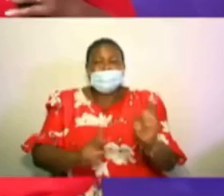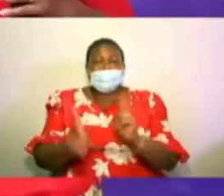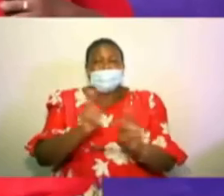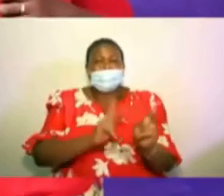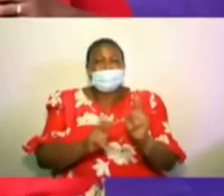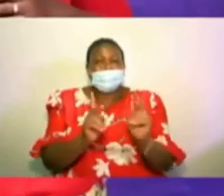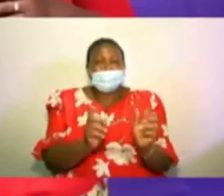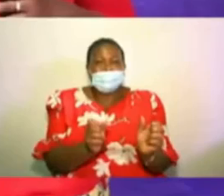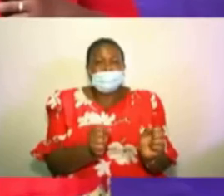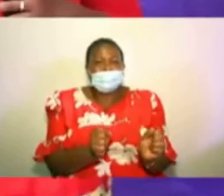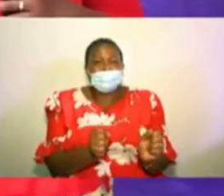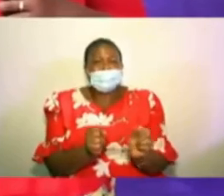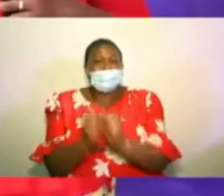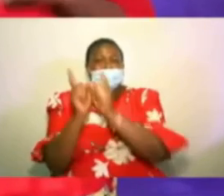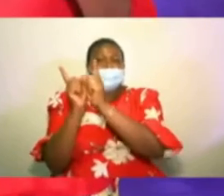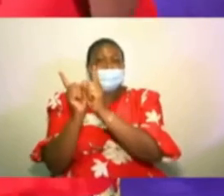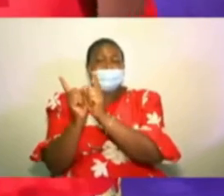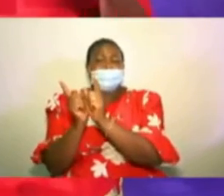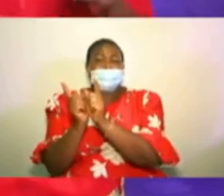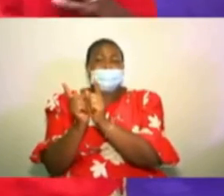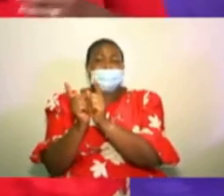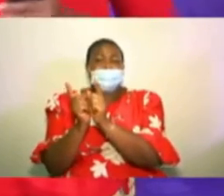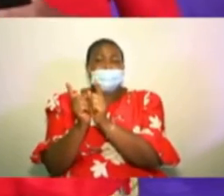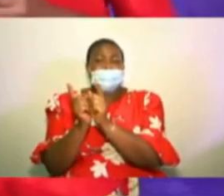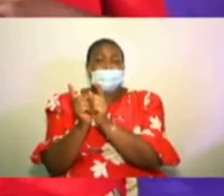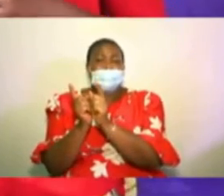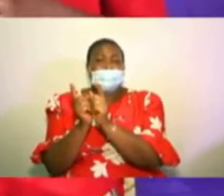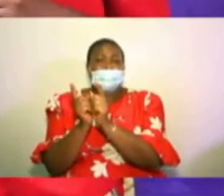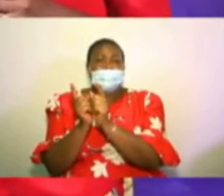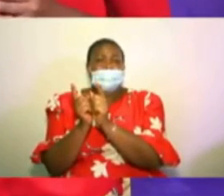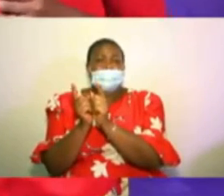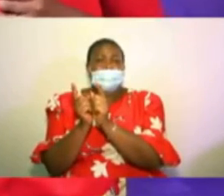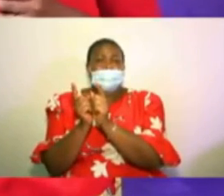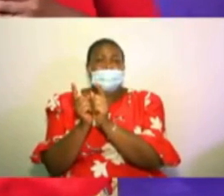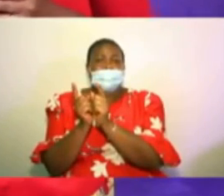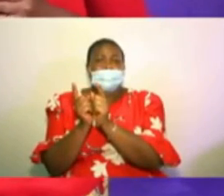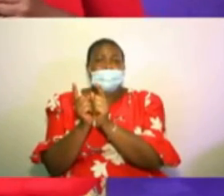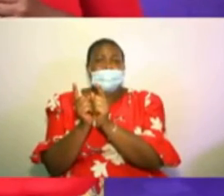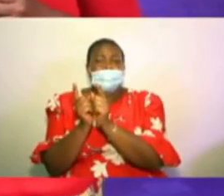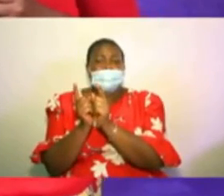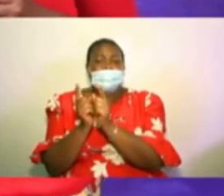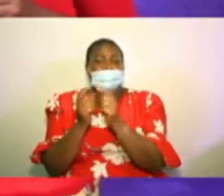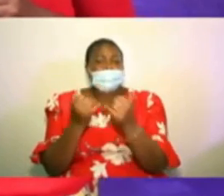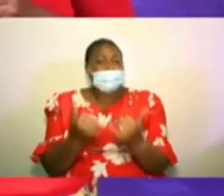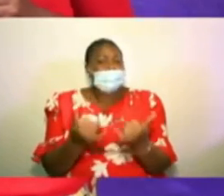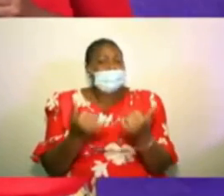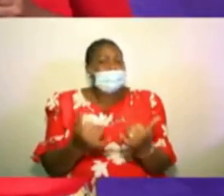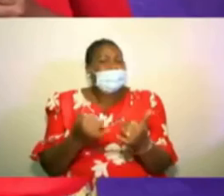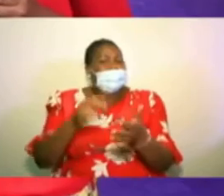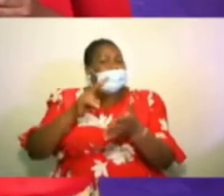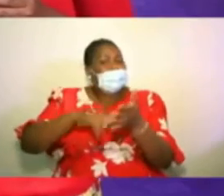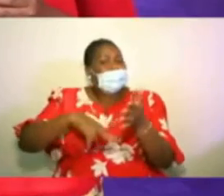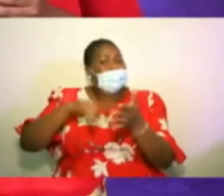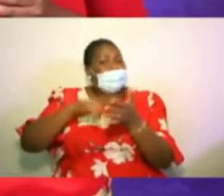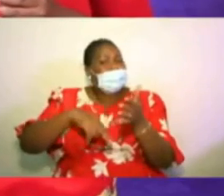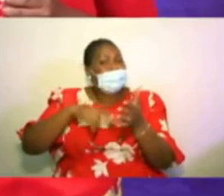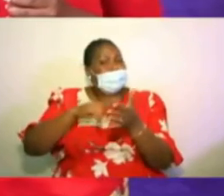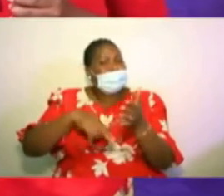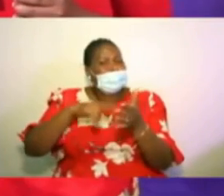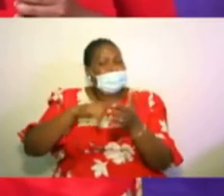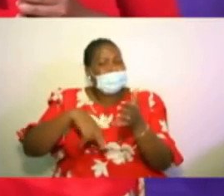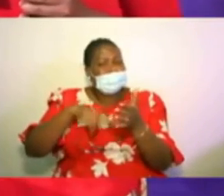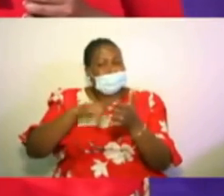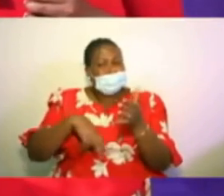s'enfuient. Soit ils sont écrasés, soit ils s'enfuient. And today I was reading. When I was preparing my mind,